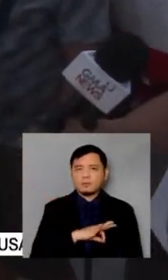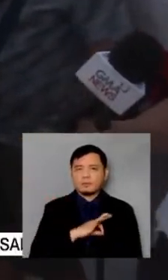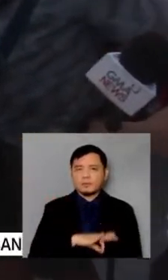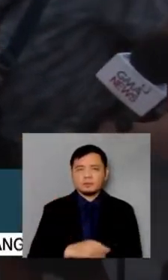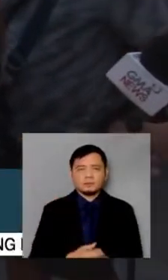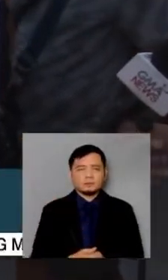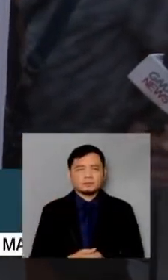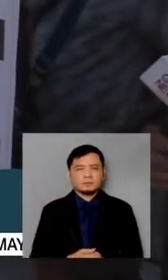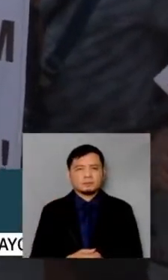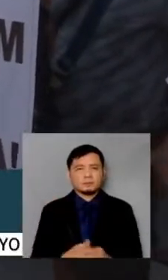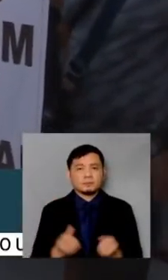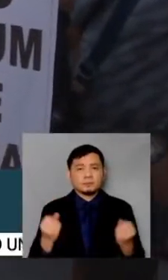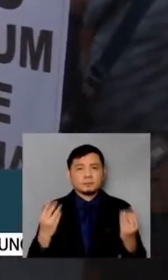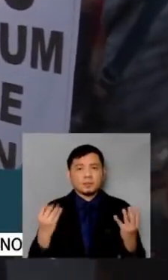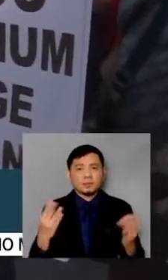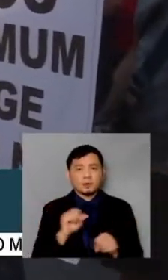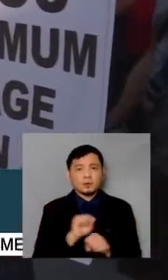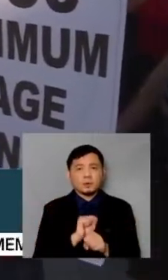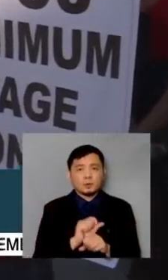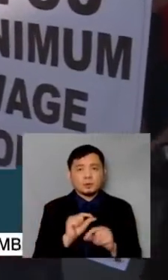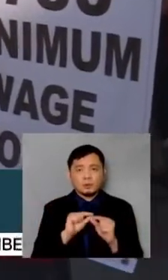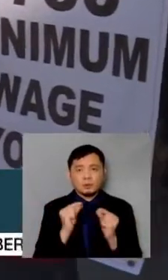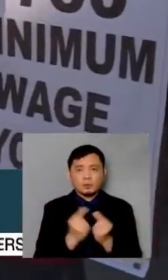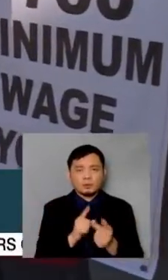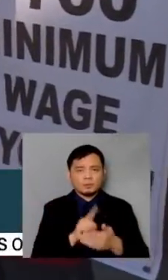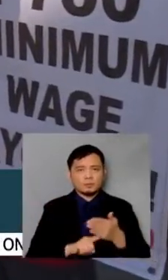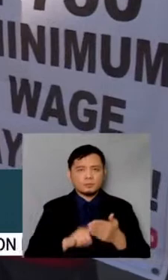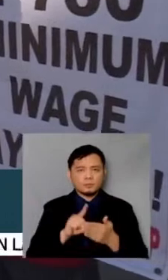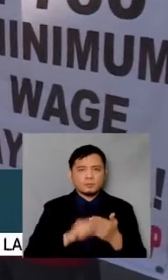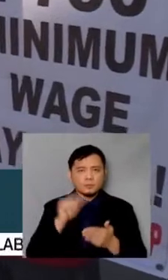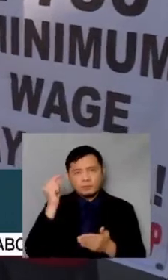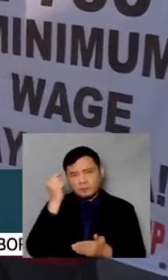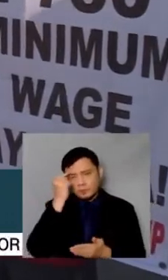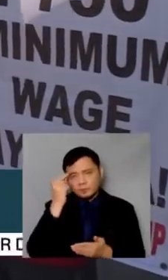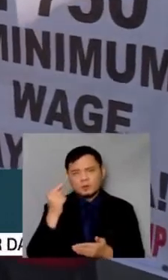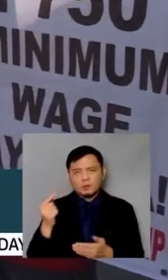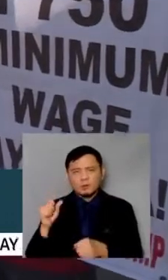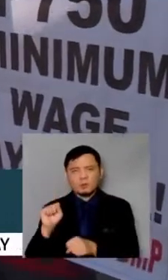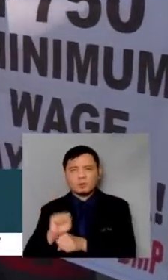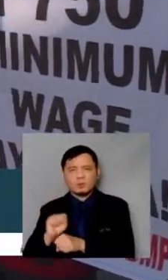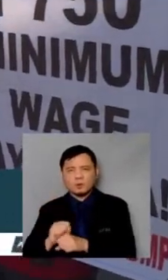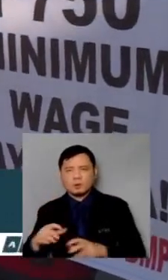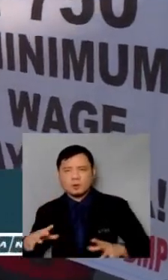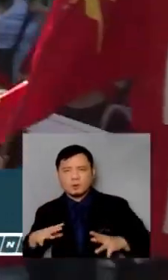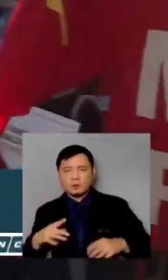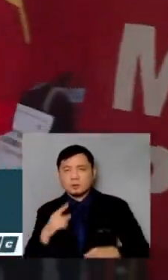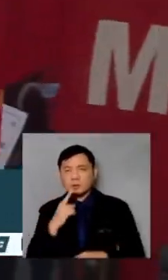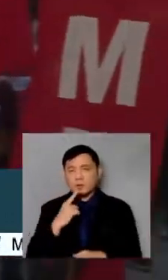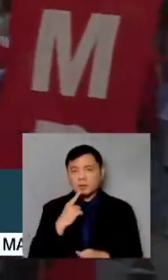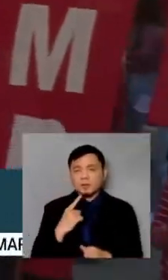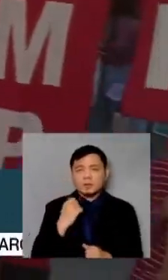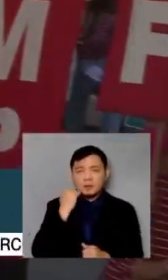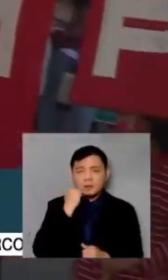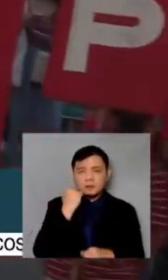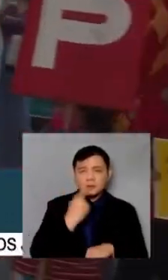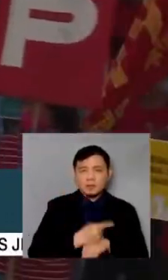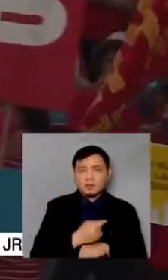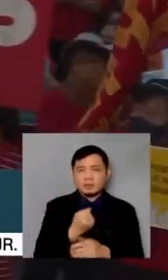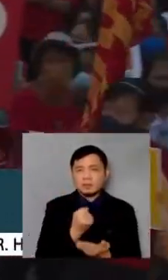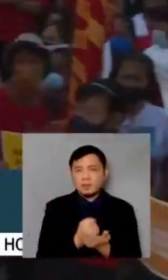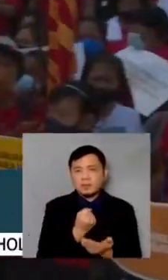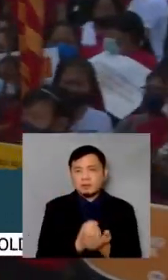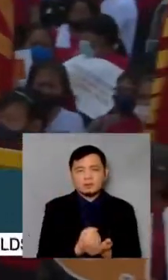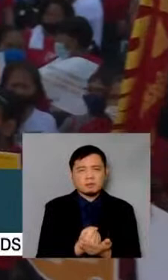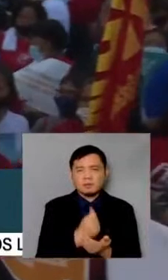Several workers' groups also criticized the government on Labor Day, saying the daily minimum wage in the country is both